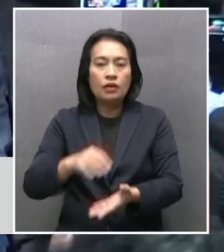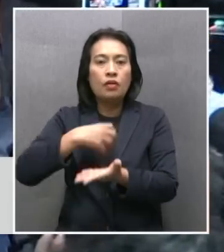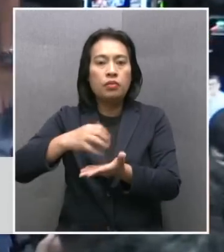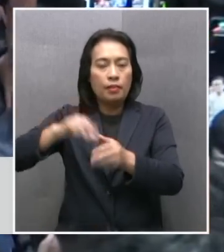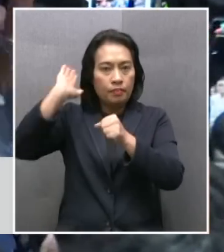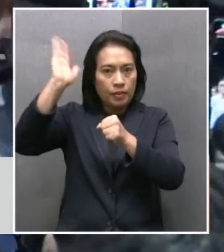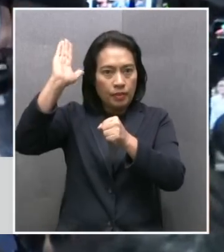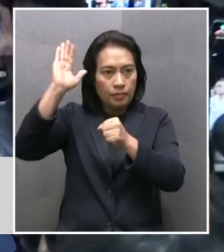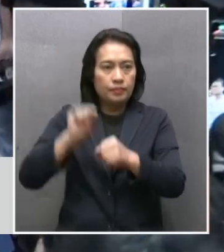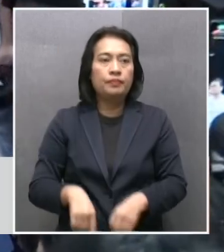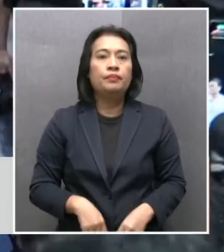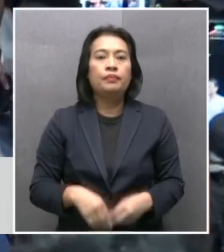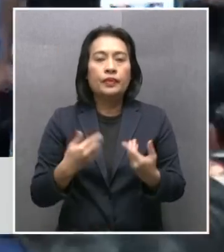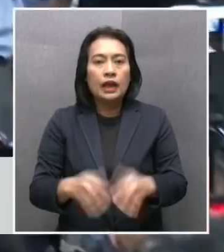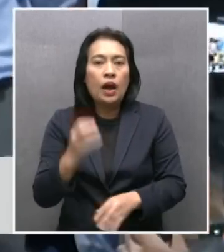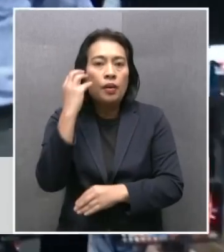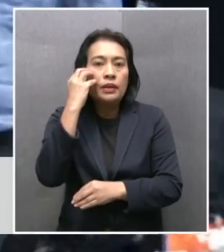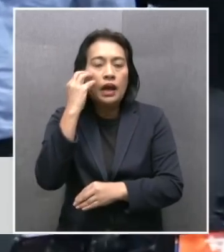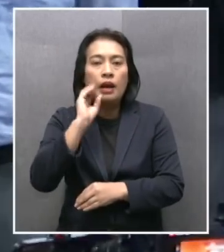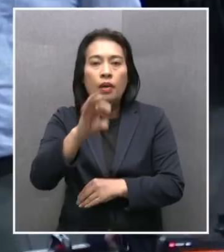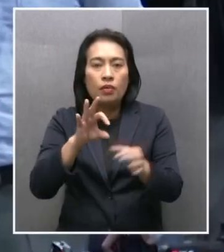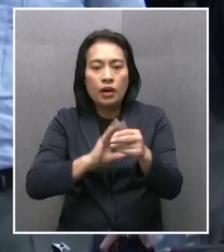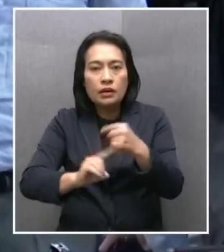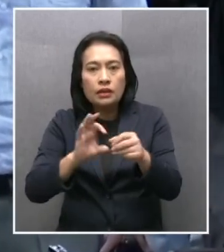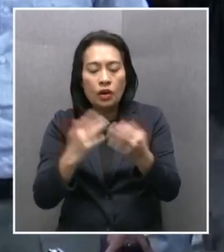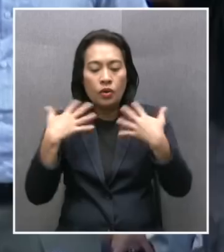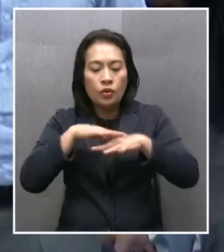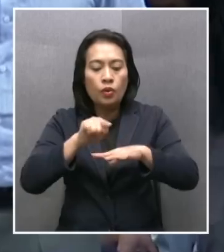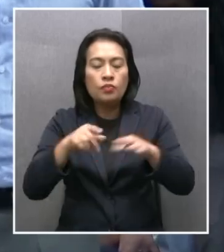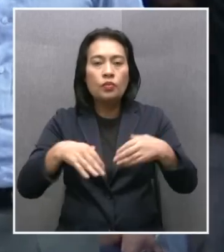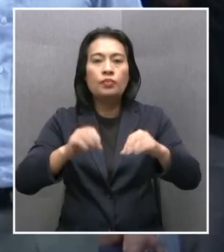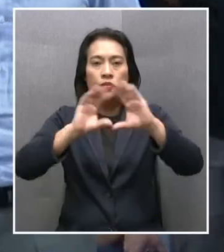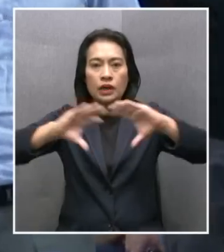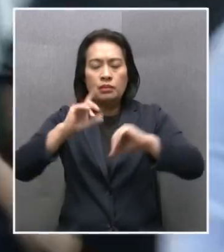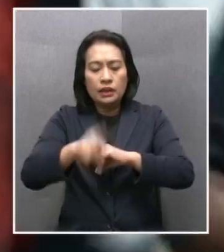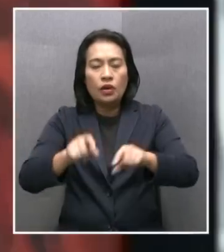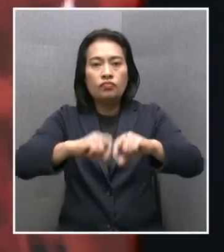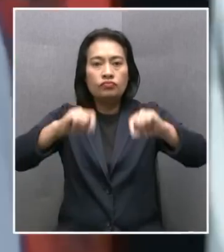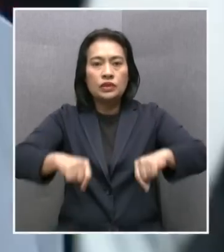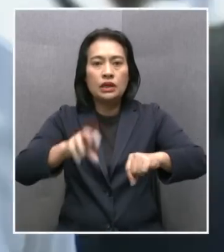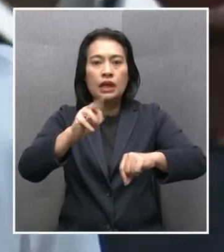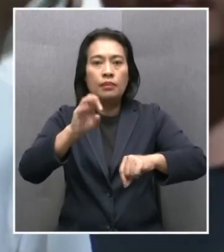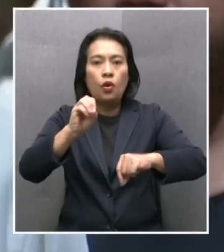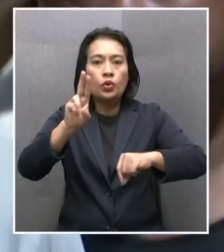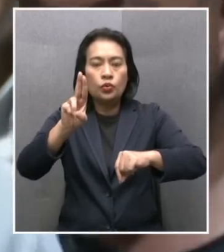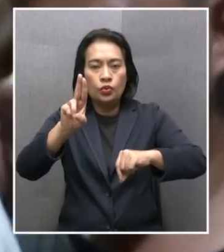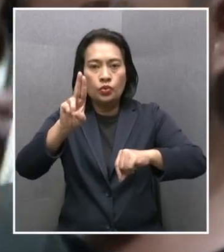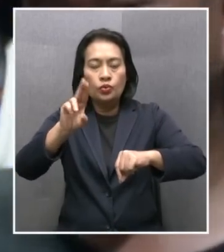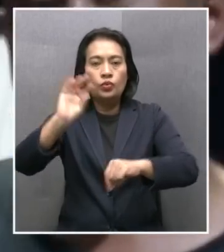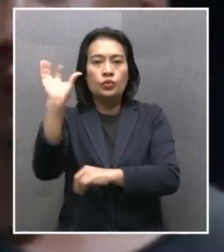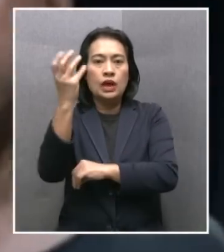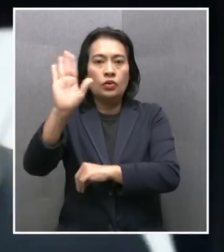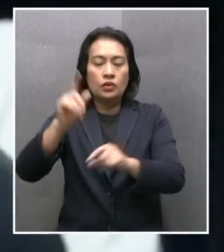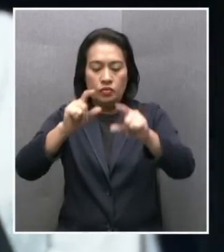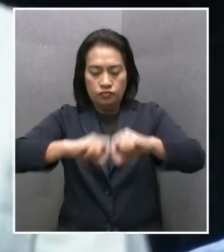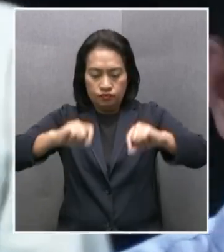จริงๆคุณพิธาก็บอกแล้วว่าการที่จะมาร่วมเป็นรัฐบาลครั้งนี้เขาจะมีการเซ็น MOUด้วยเป็นข้อตกลงใชสากลเลยใช่